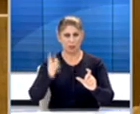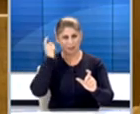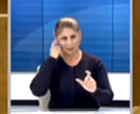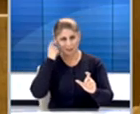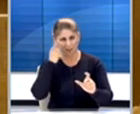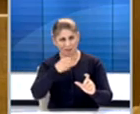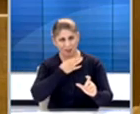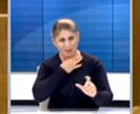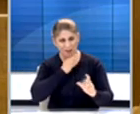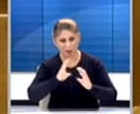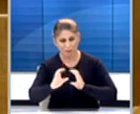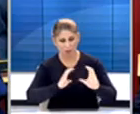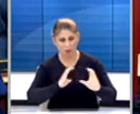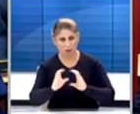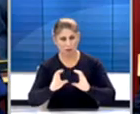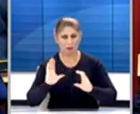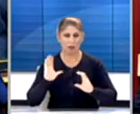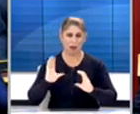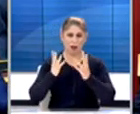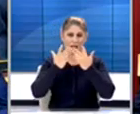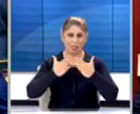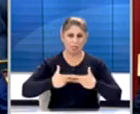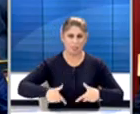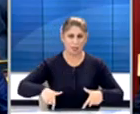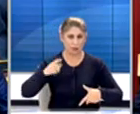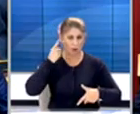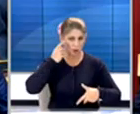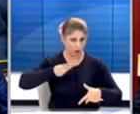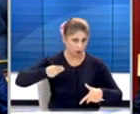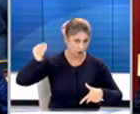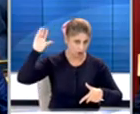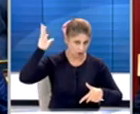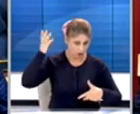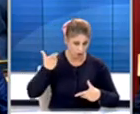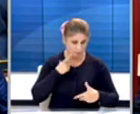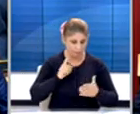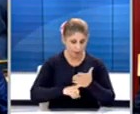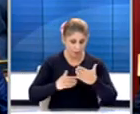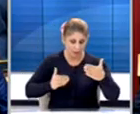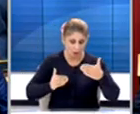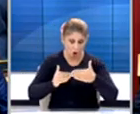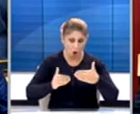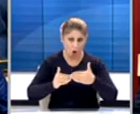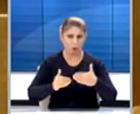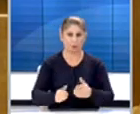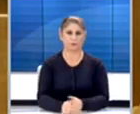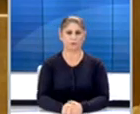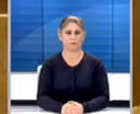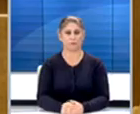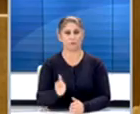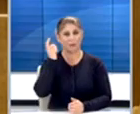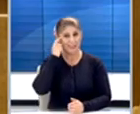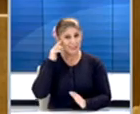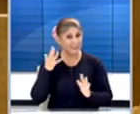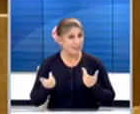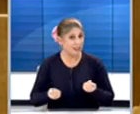Καταλαβαίνουμε τις ανάγκες της επικοινωνίας, αλλά το θέατρο του παραλόγου πρέπει κάποια στιγμή να έχει όριο. Καταλάβατε τι έκανε ο